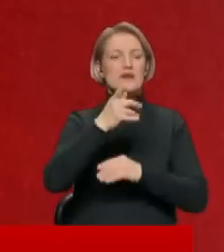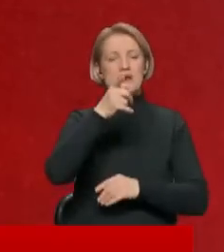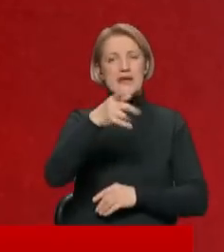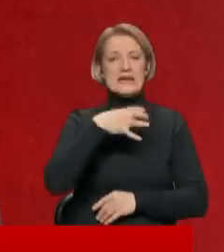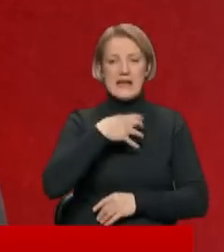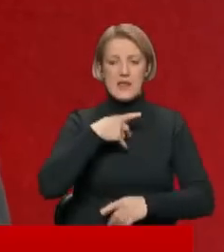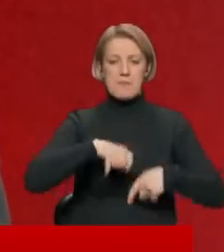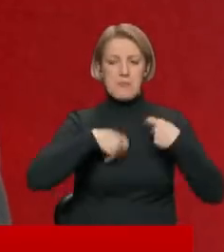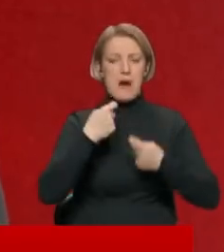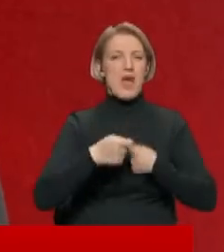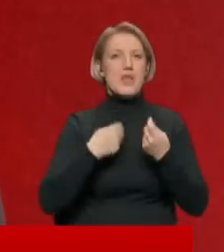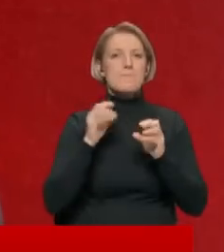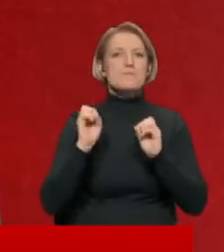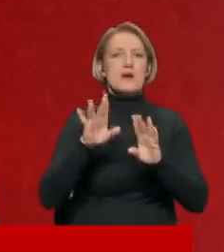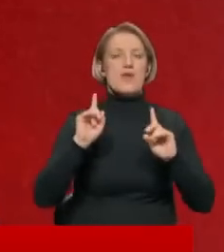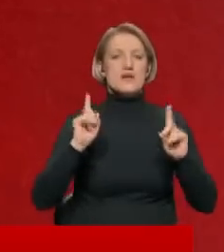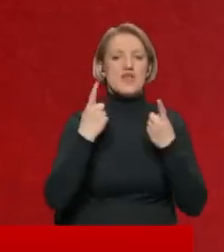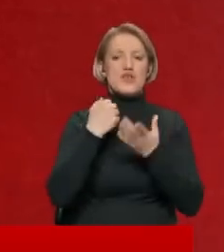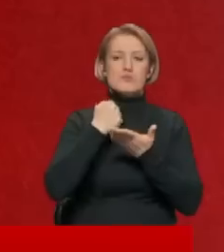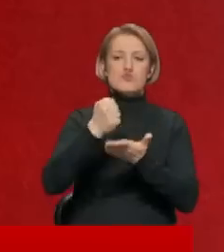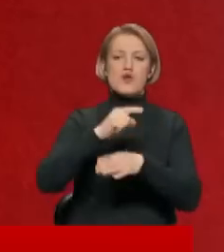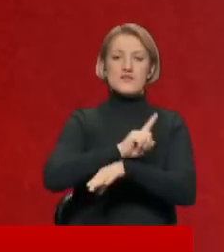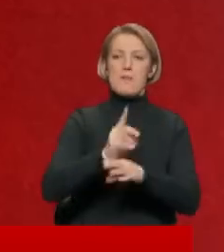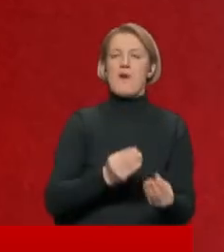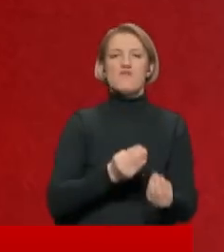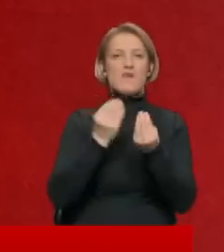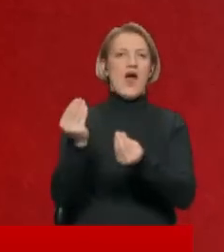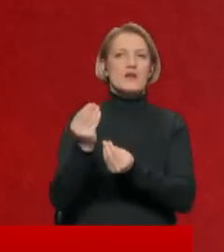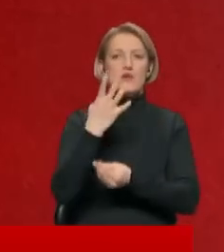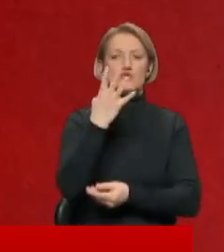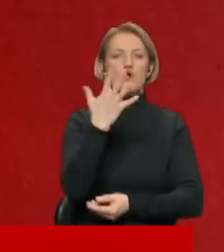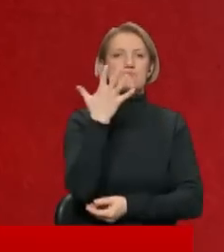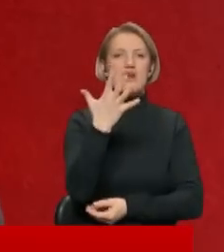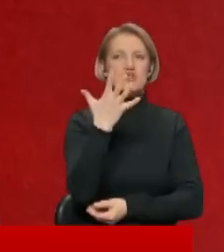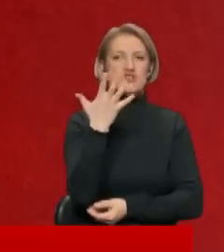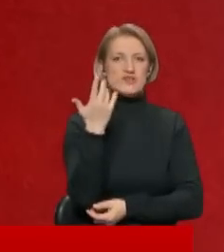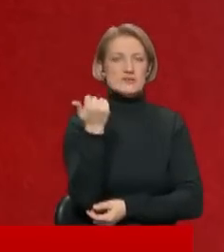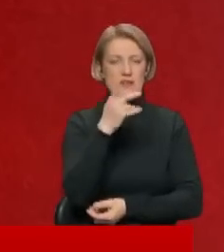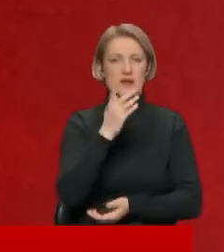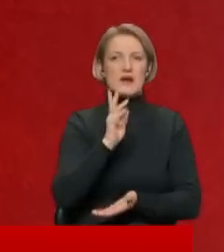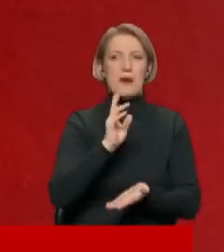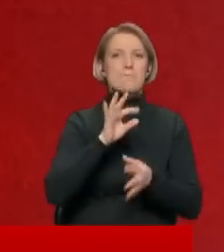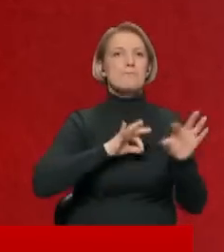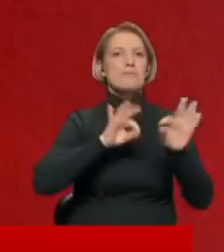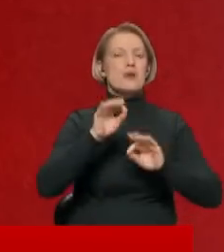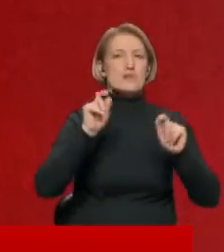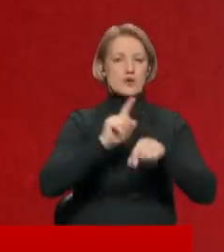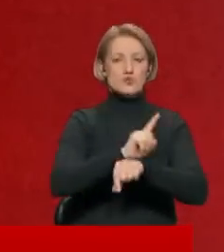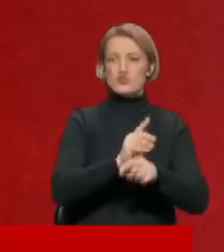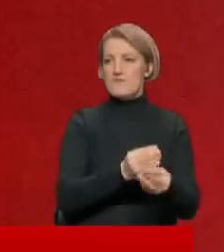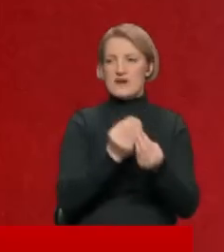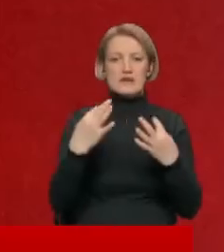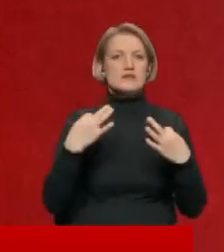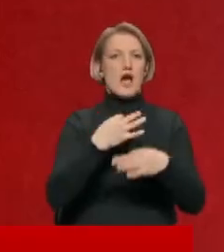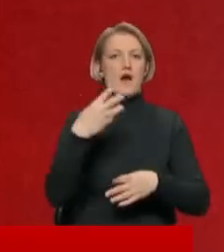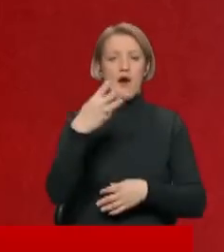bırakmayacak şekilde yetki vermiş bütçe vermiş zaman vermiş 4 tane 5 yıllık kalkınma planı uygulayacak süre vermiş ya Sayın Erdoğan